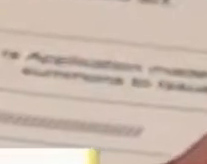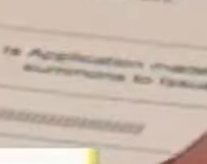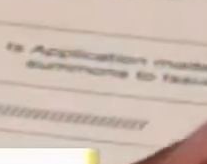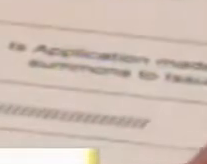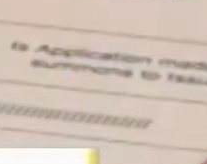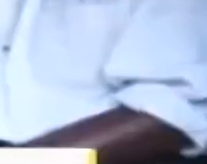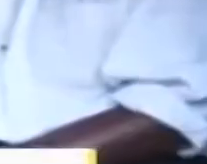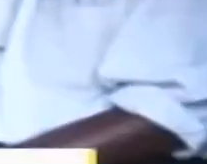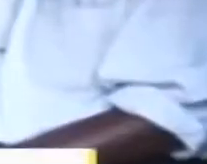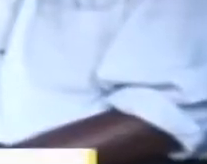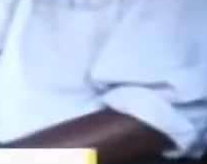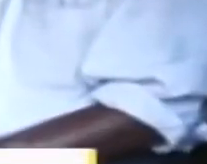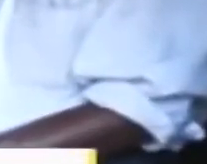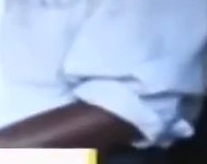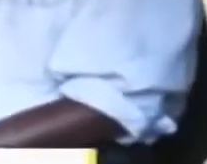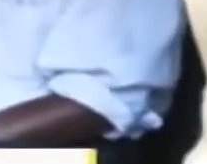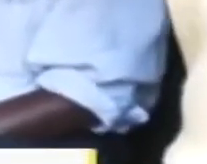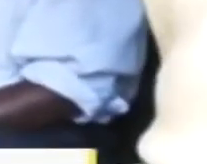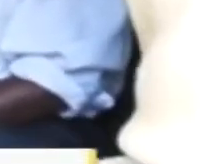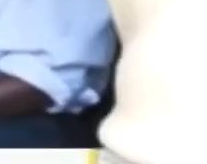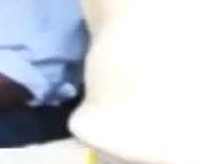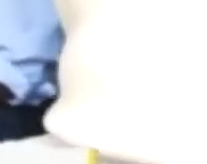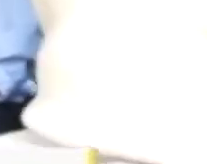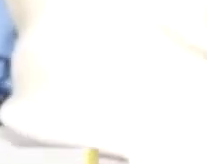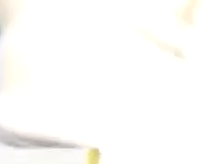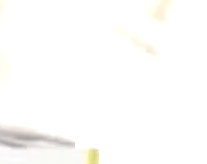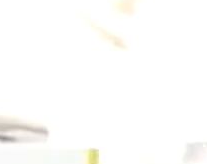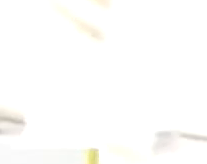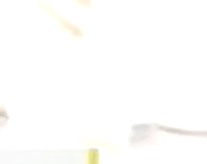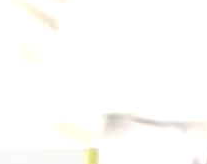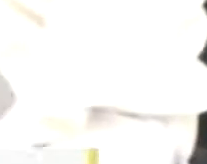Afya za kuzuia kusambaa kwa ugonjwa wa COVID-19.